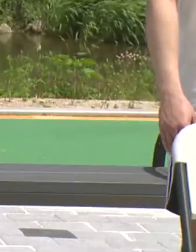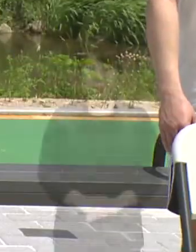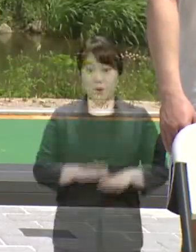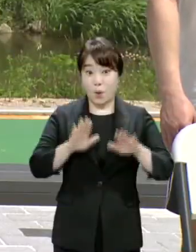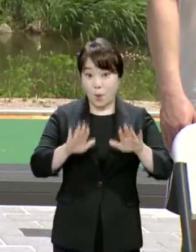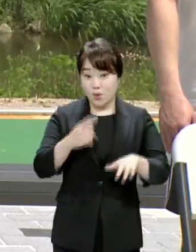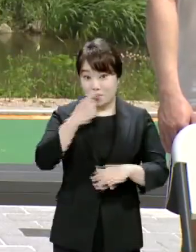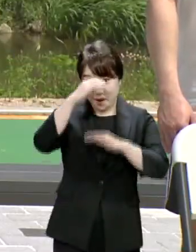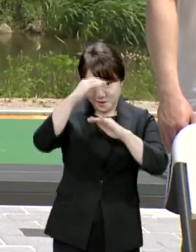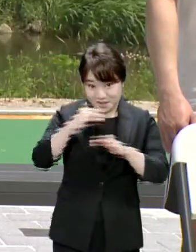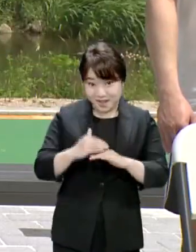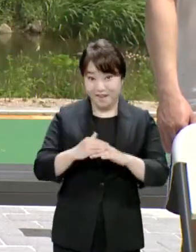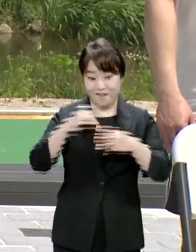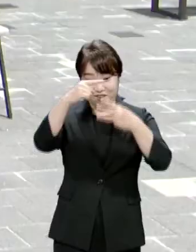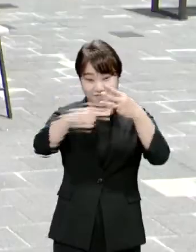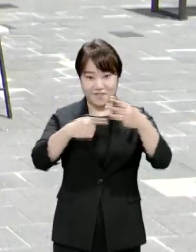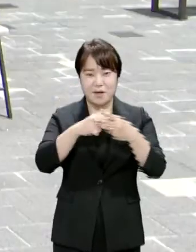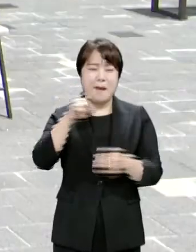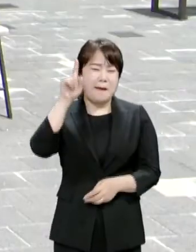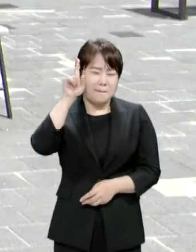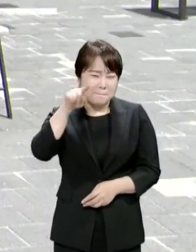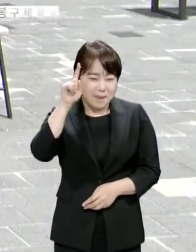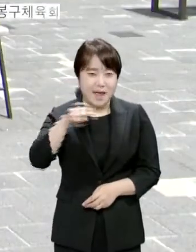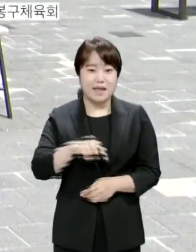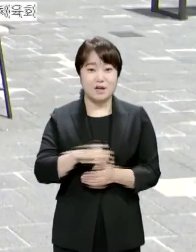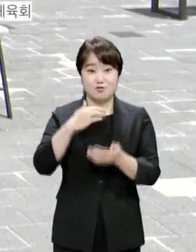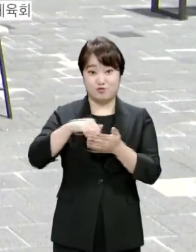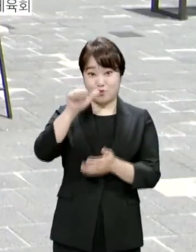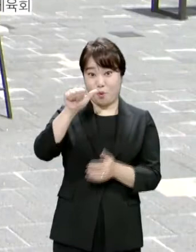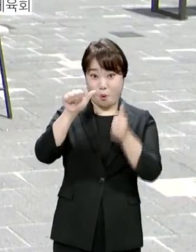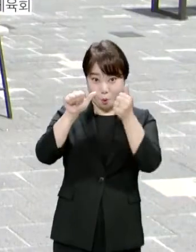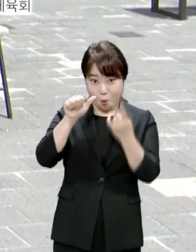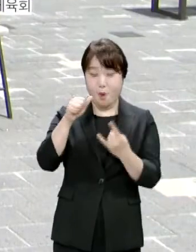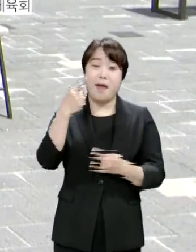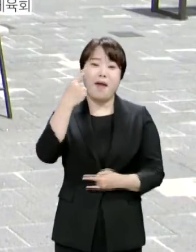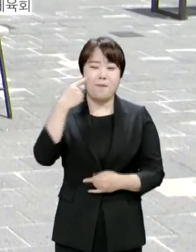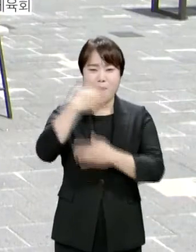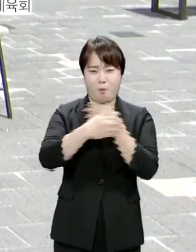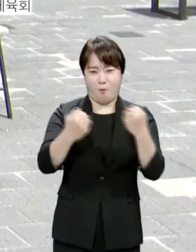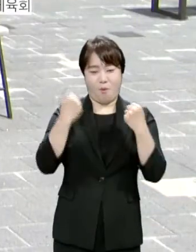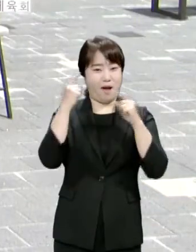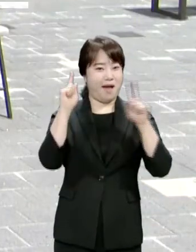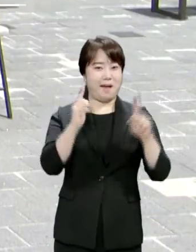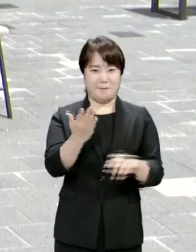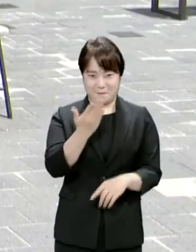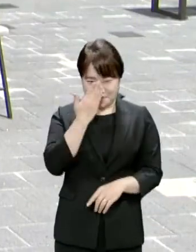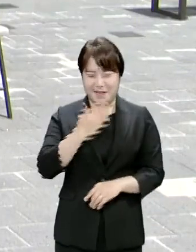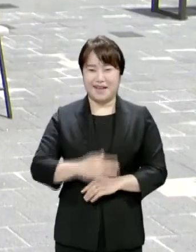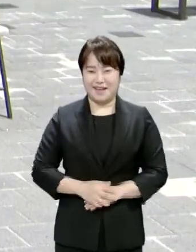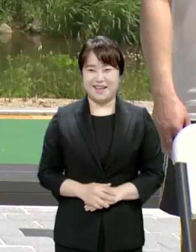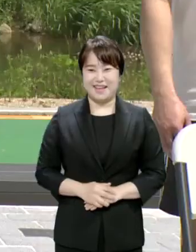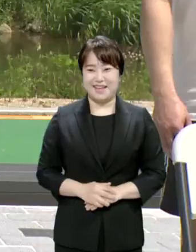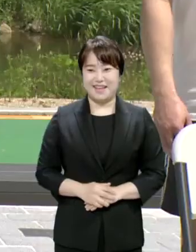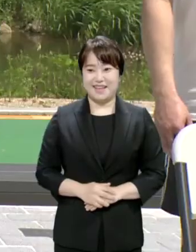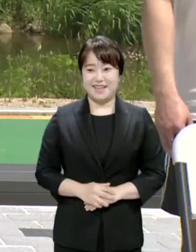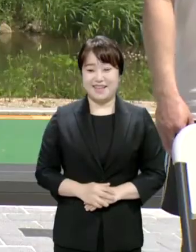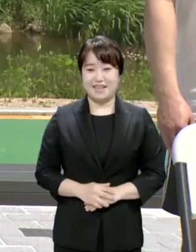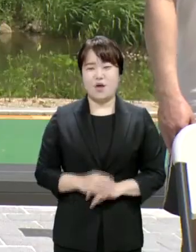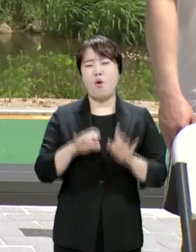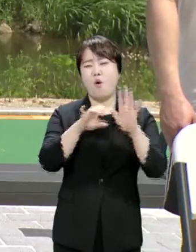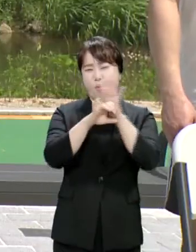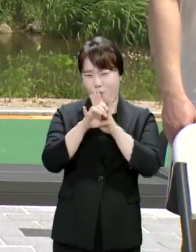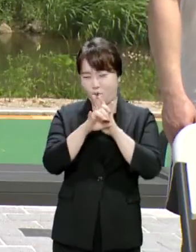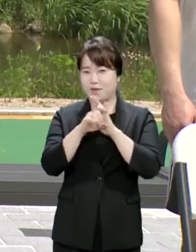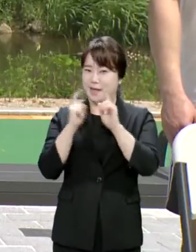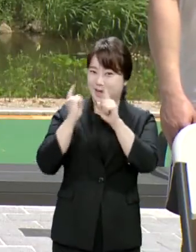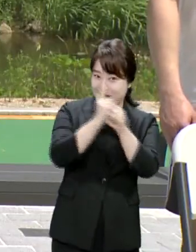오늘 저희와 함께 배운 동작을 매일 5세트씩 진행해 주시면 건강한 몸을 만들 수 있습니다. 자, 코로나도